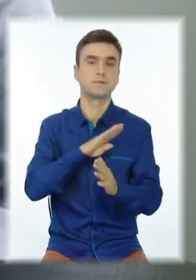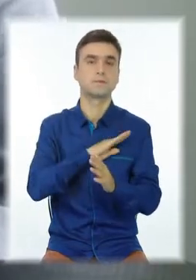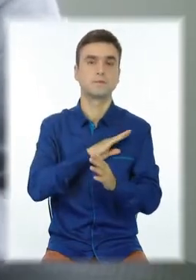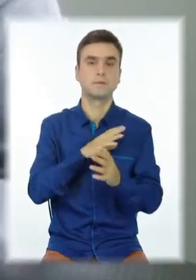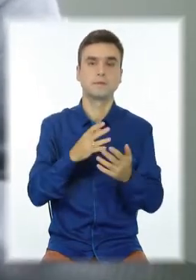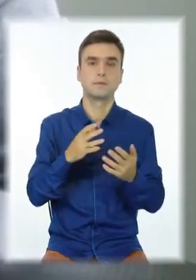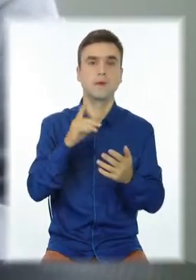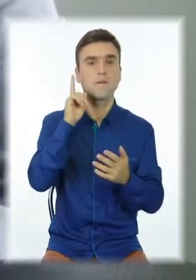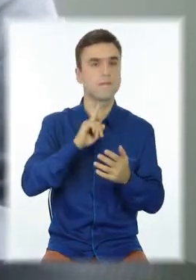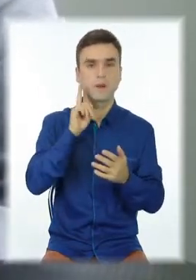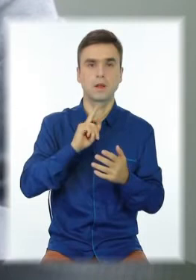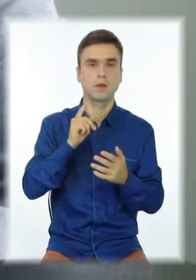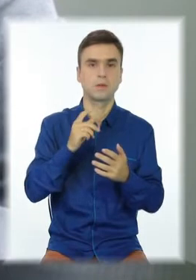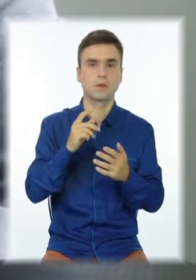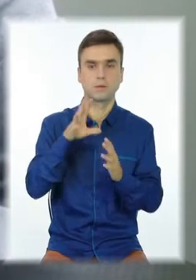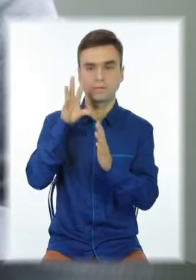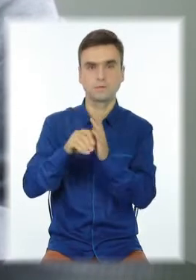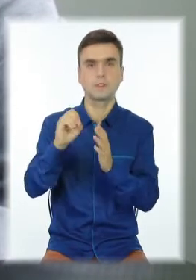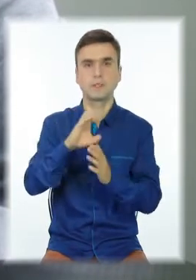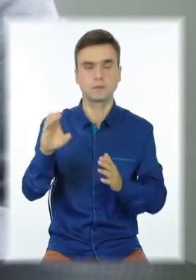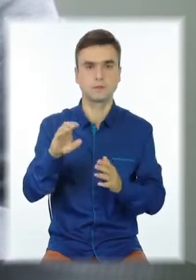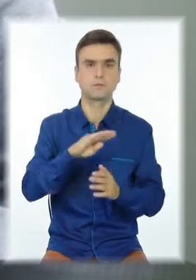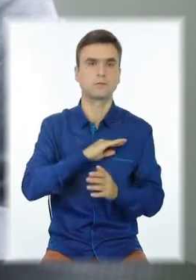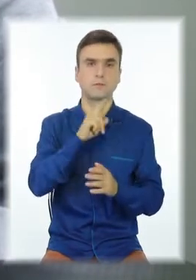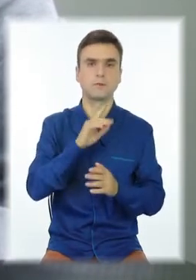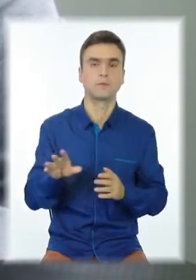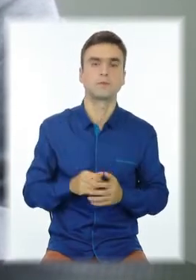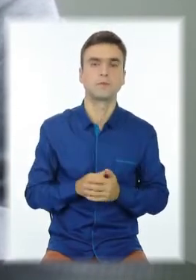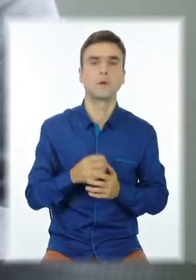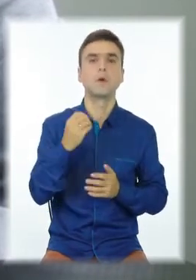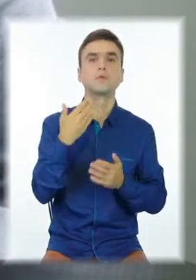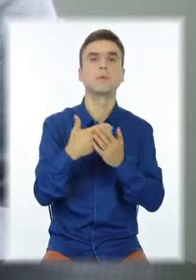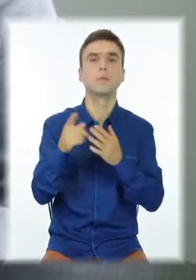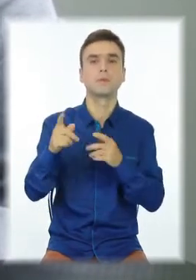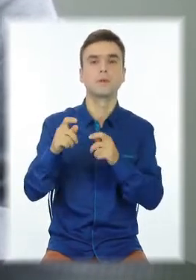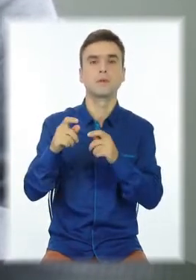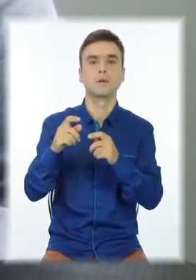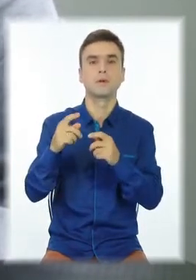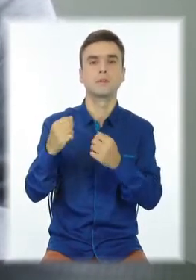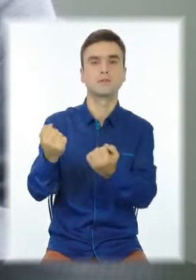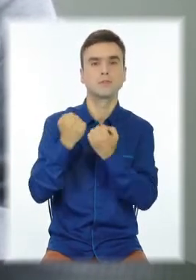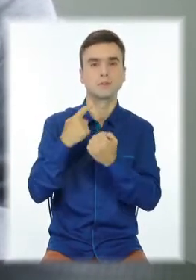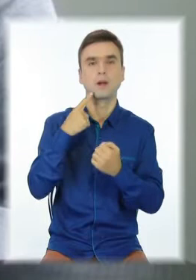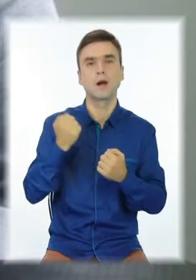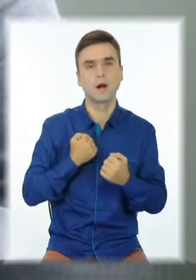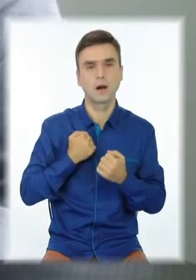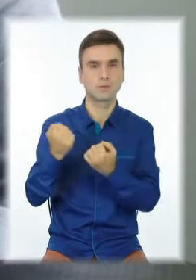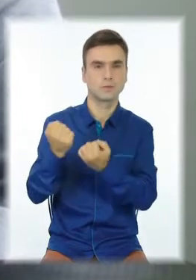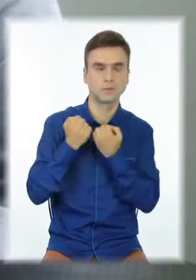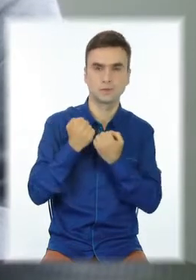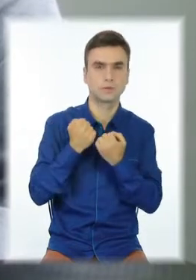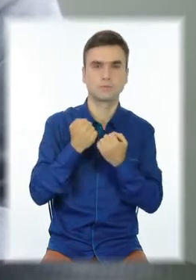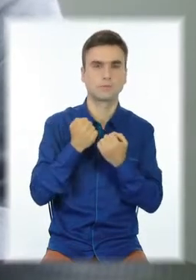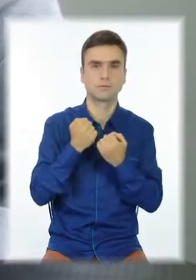не тільки не бути членом, бути членом Європейського Союзу, але ви не можете розраховувати на безпекову підтримку, ви не